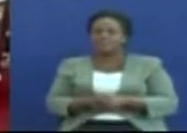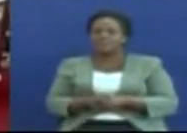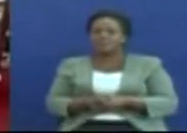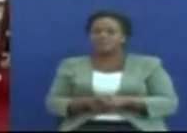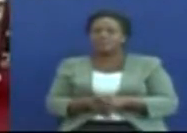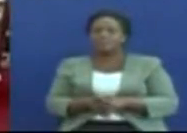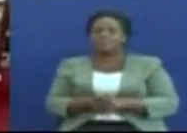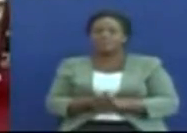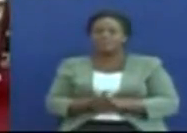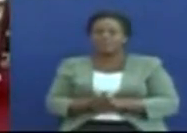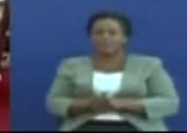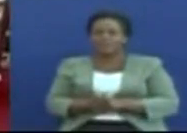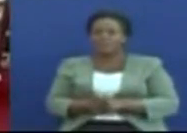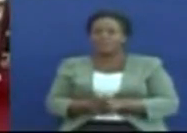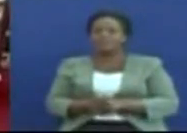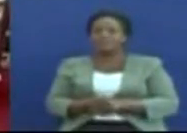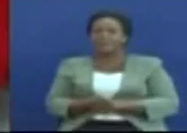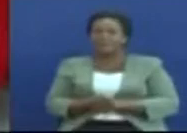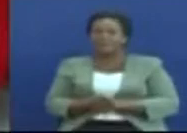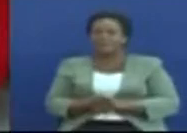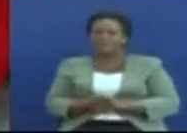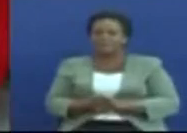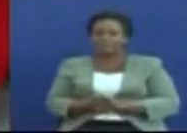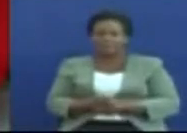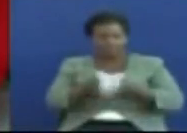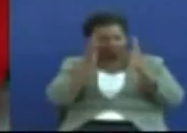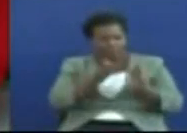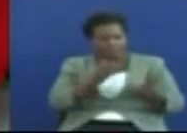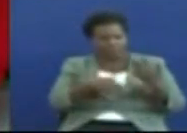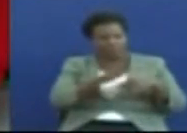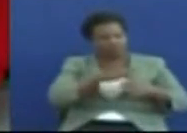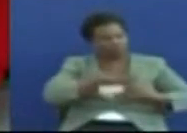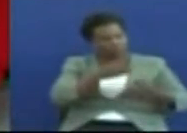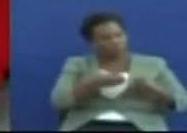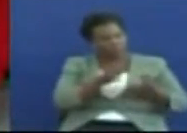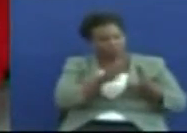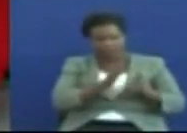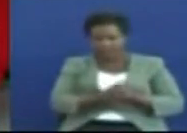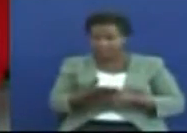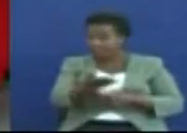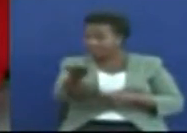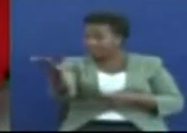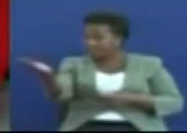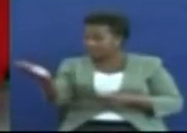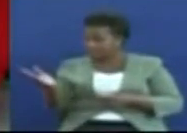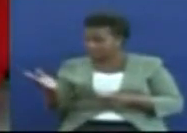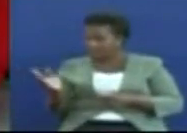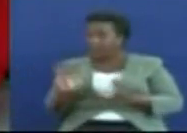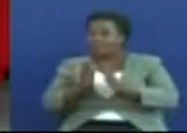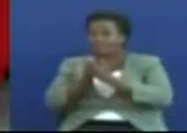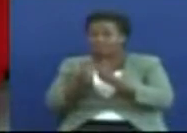SW ni swala nye na pana na kwa kuwa S wote hum ndani tunay naasi ya